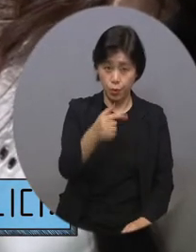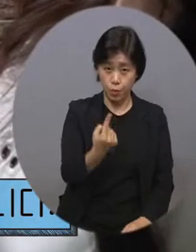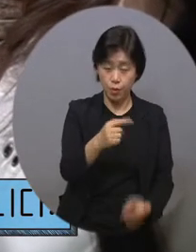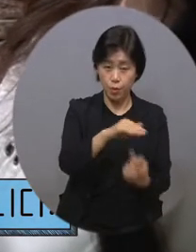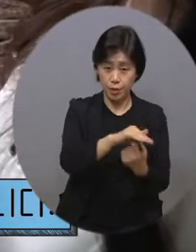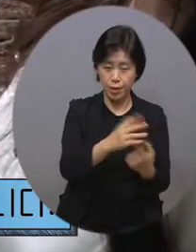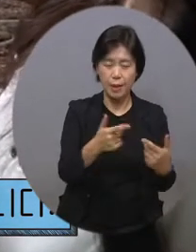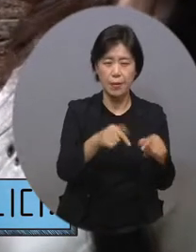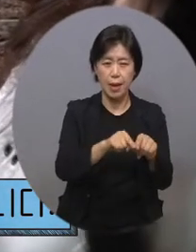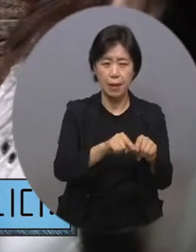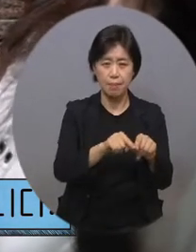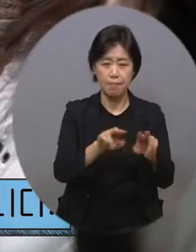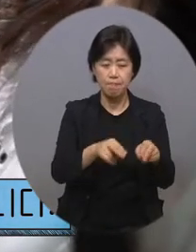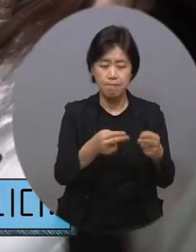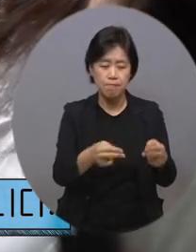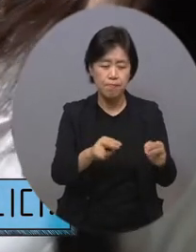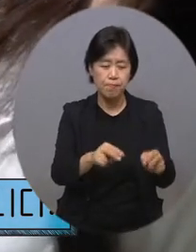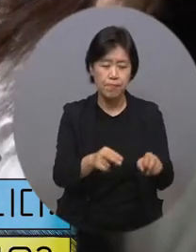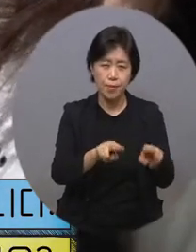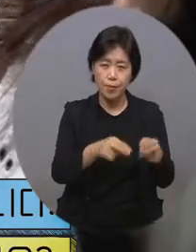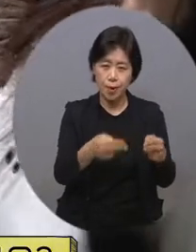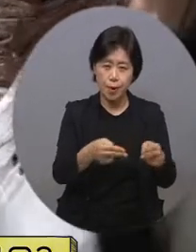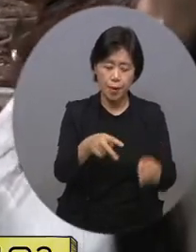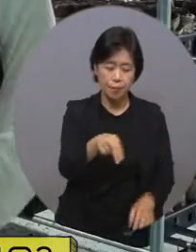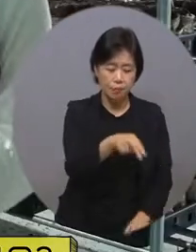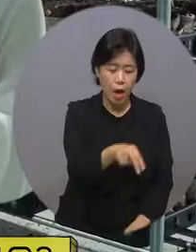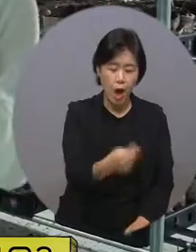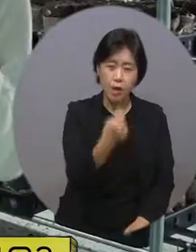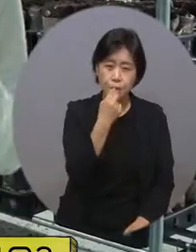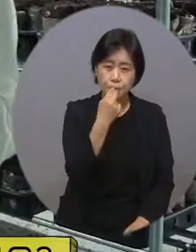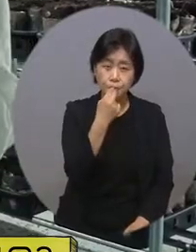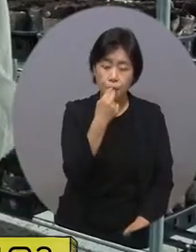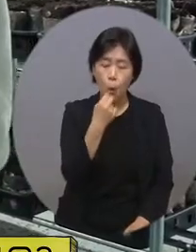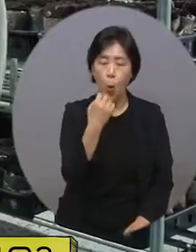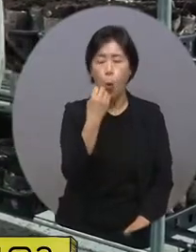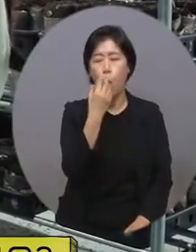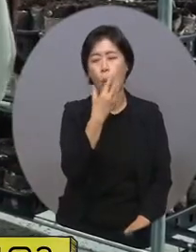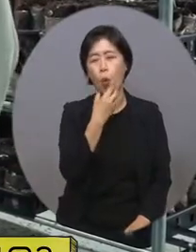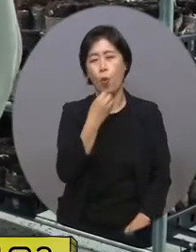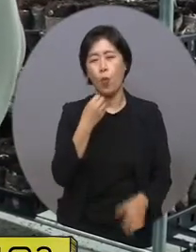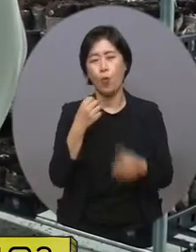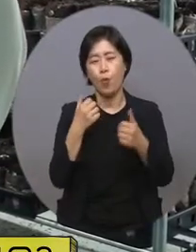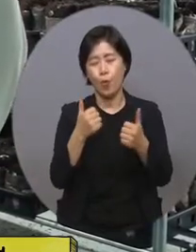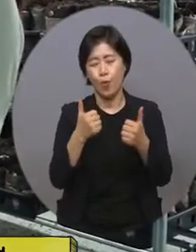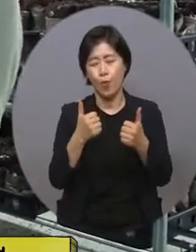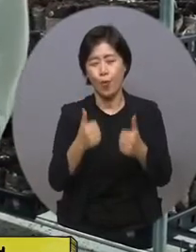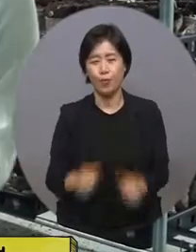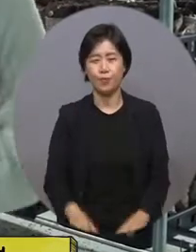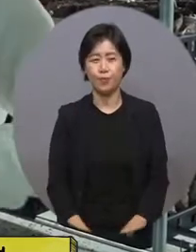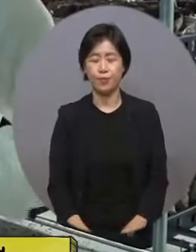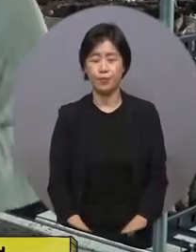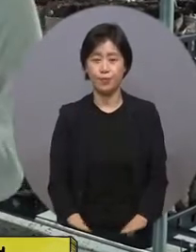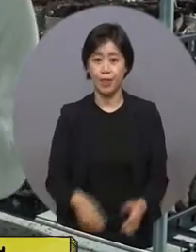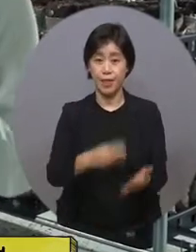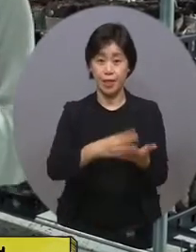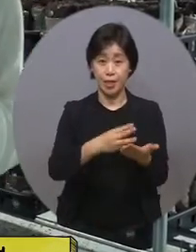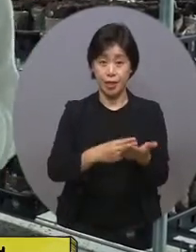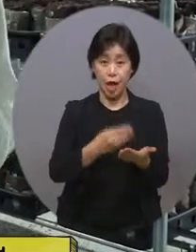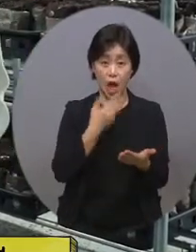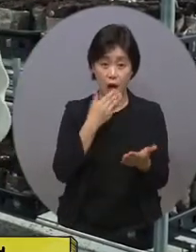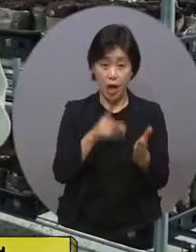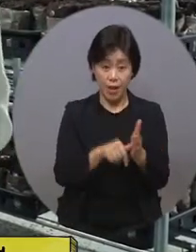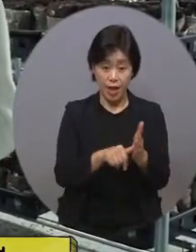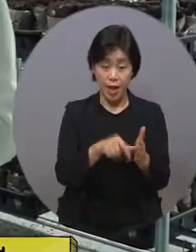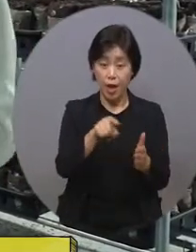사실은 입이 호사를 누릴 정도로 맛있었습니다. 입이 호사를 네. 누릴 정도? 이거 정말 꿀팁 아닌가요? 네. 삼겹살 구워 먹을 네. 때